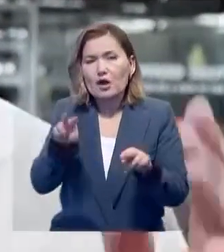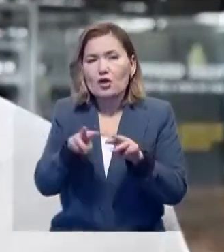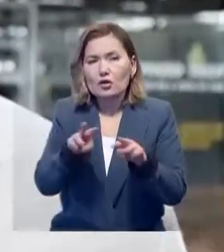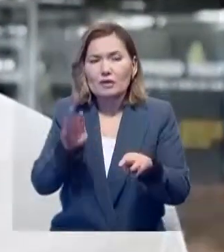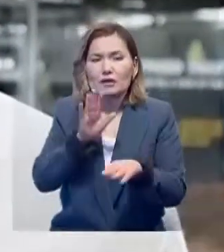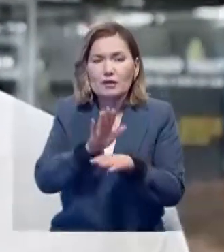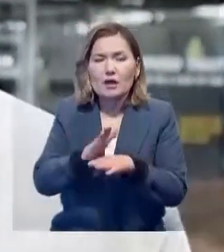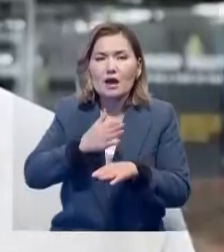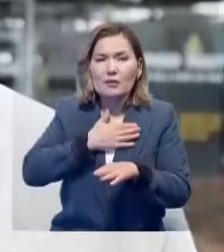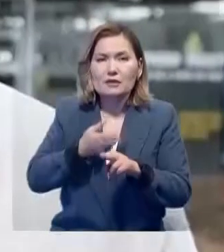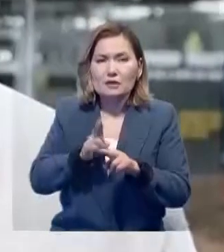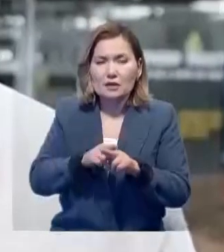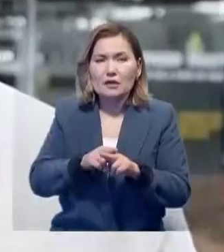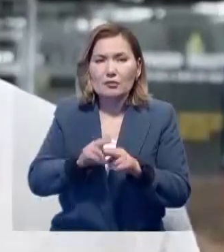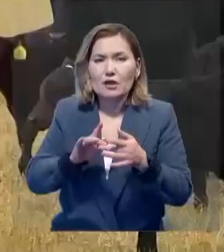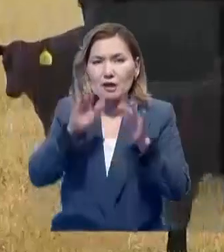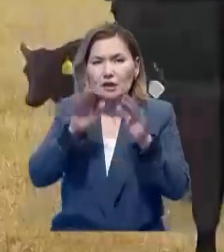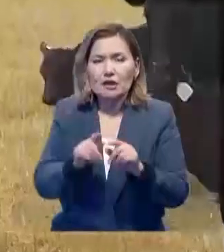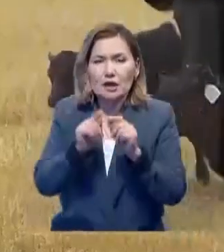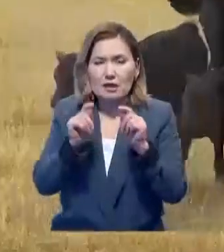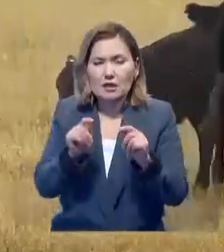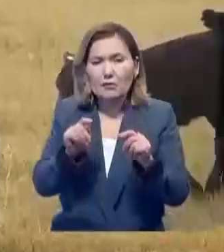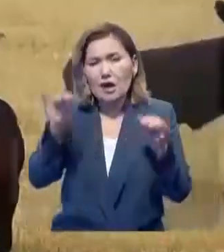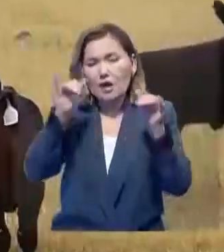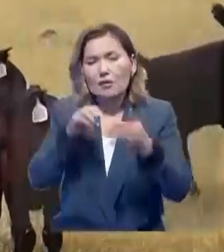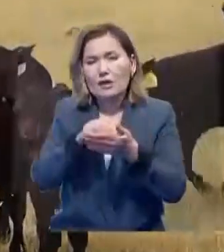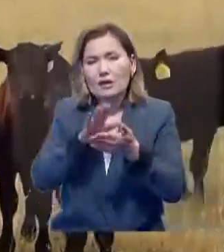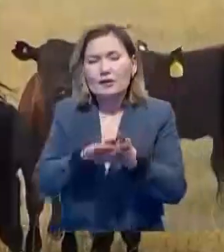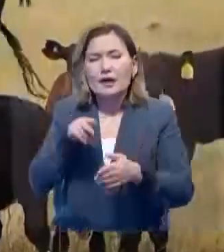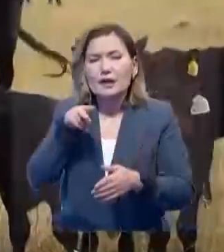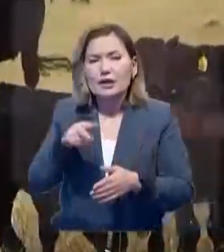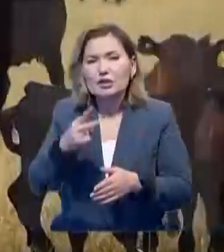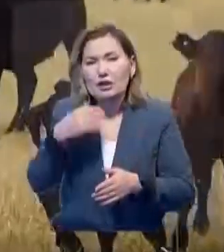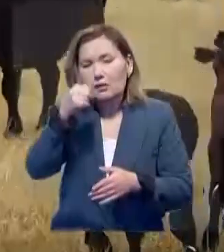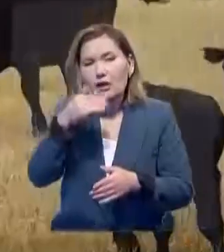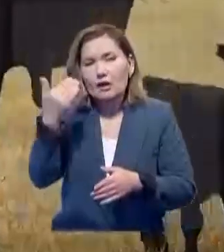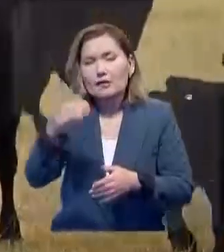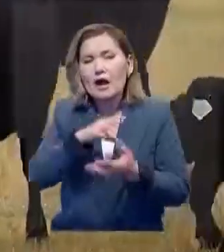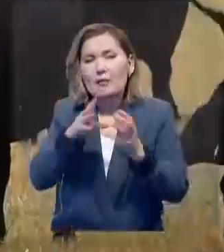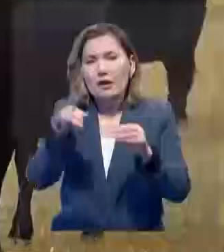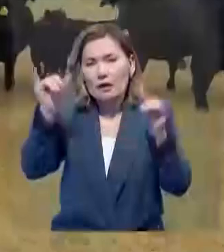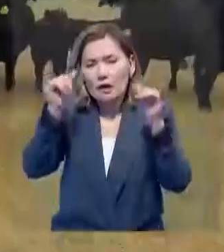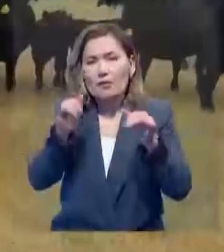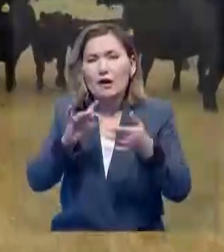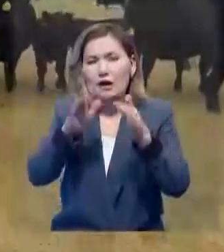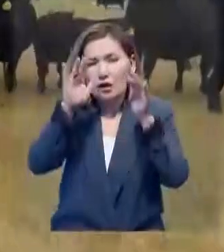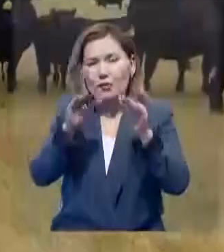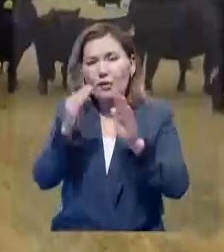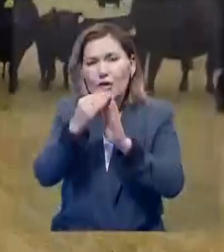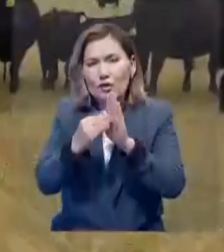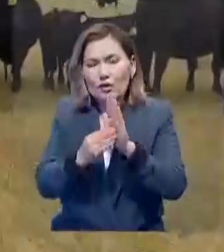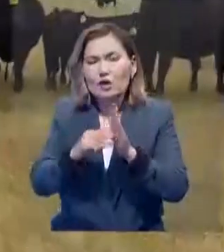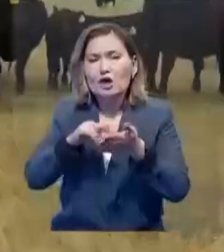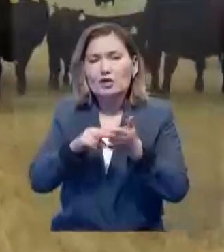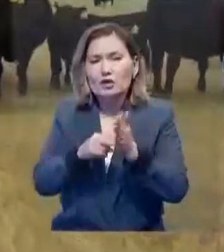менен біз жасап атқан жайымыз бар. Австралия 2025 жылға қарай барлық мал басын электрондық жүйеге енгізуді